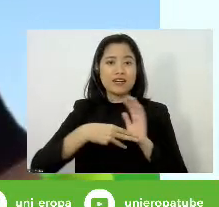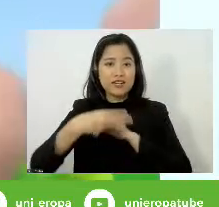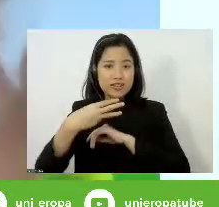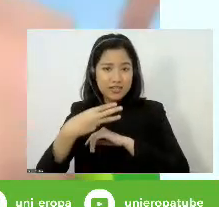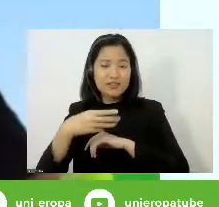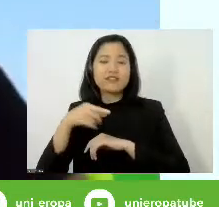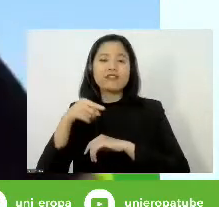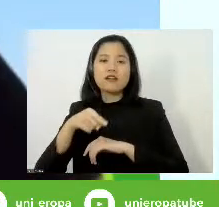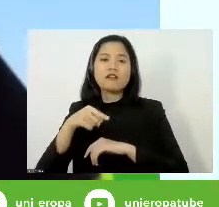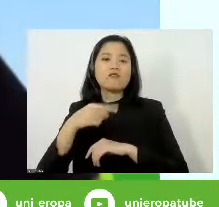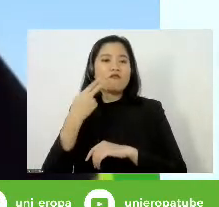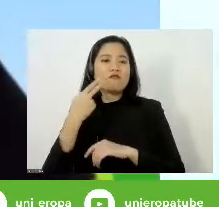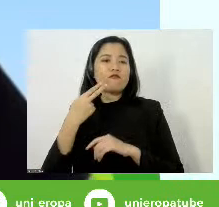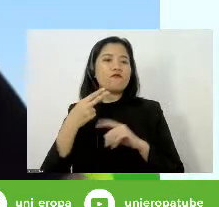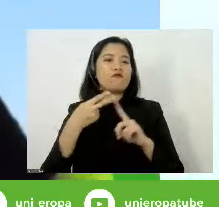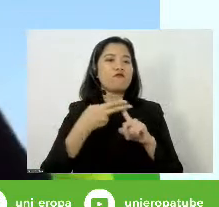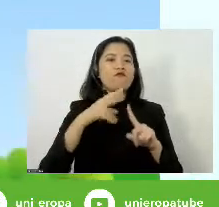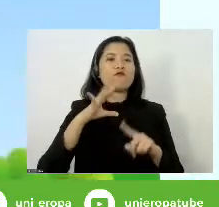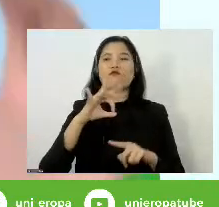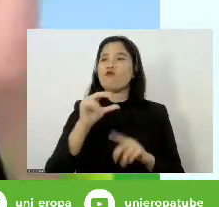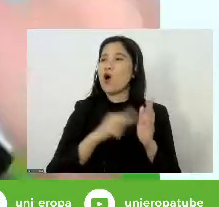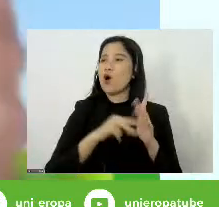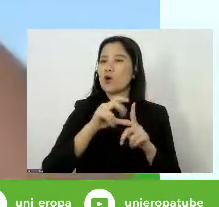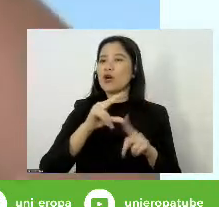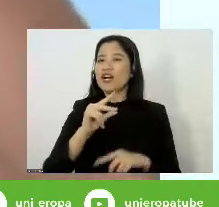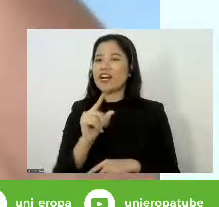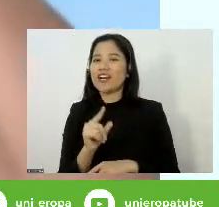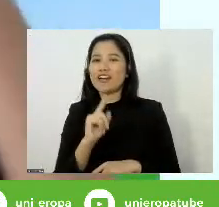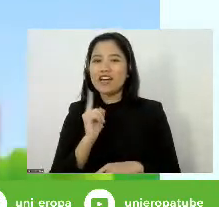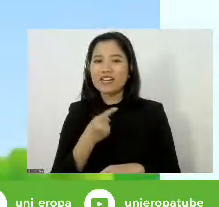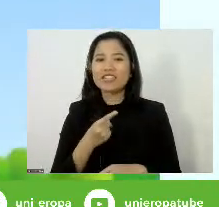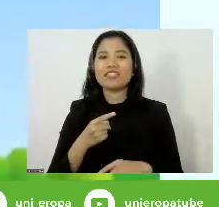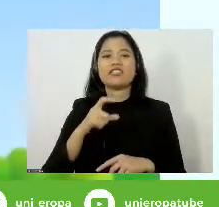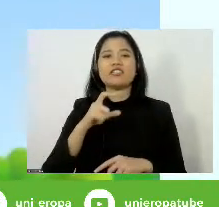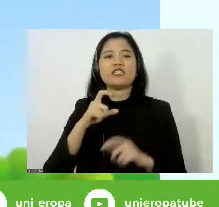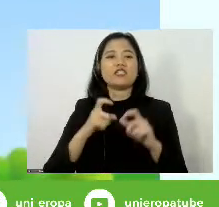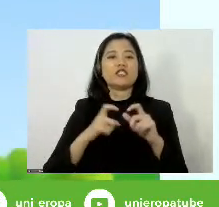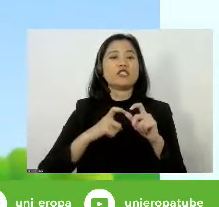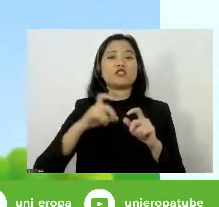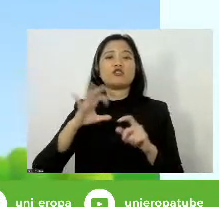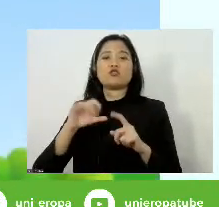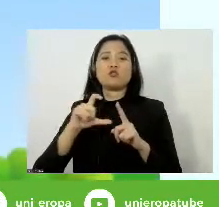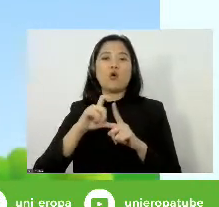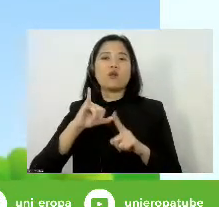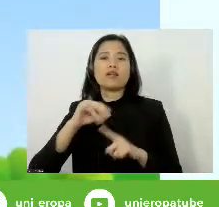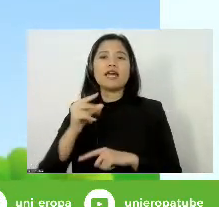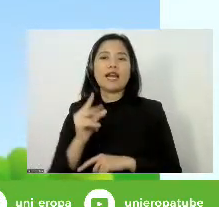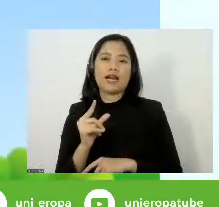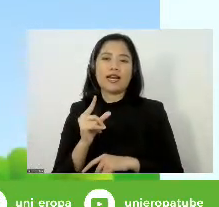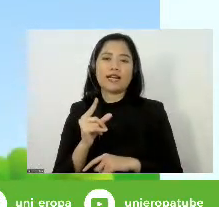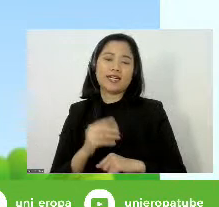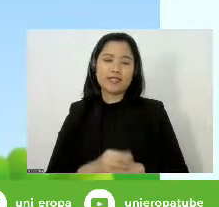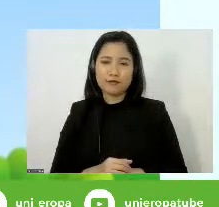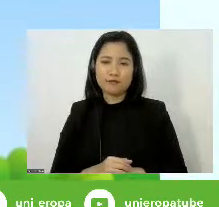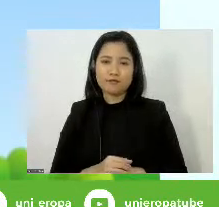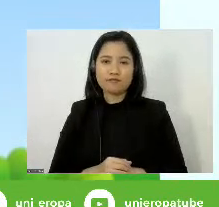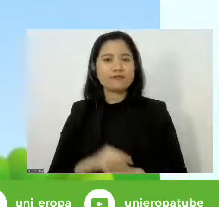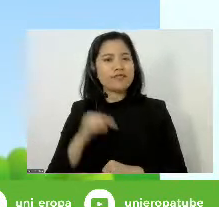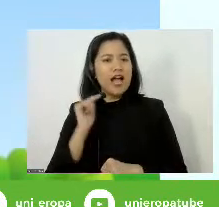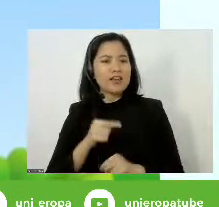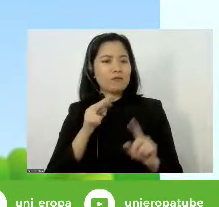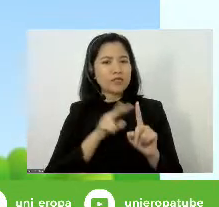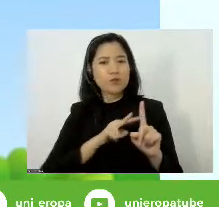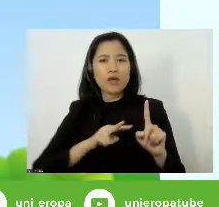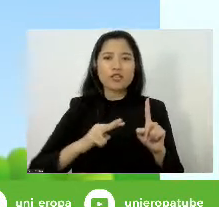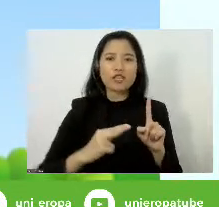On The Rise s-holder India gokil seru banget kita bakal dapat banyak perspektif tentang cara menjaga lingkungan